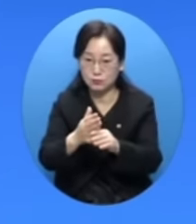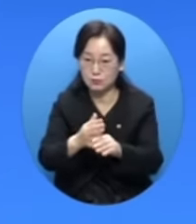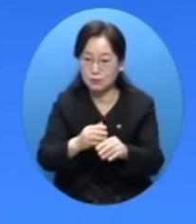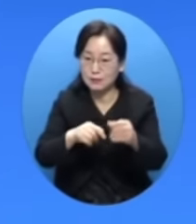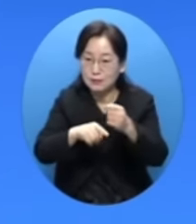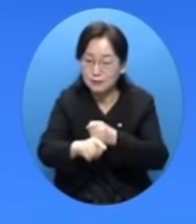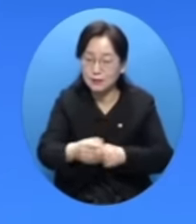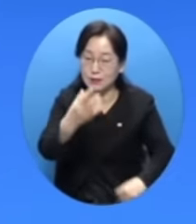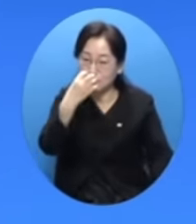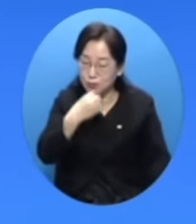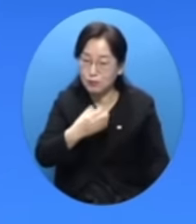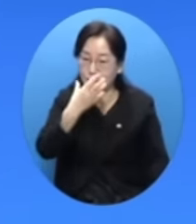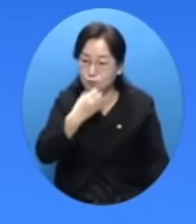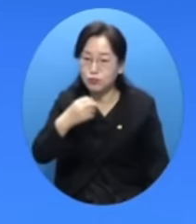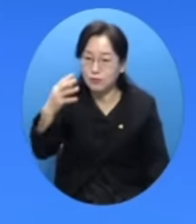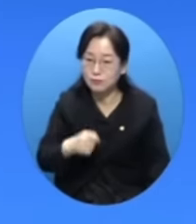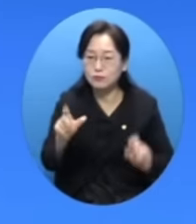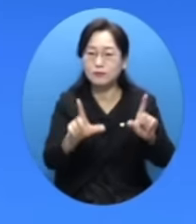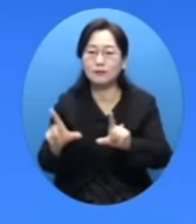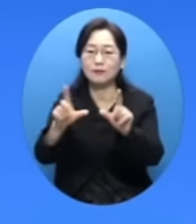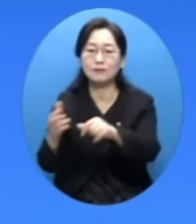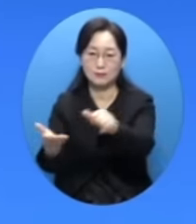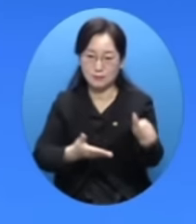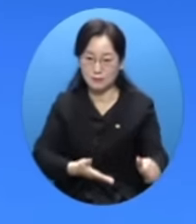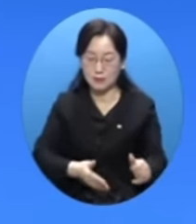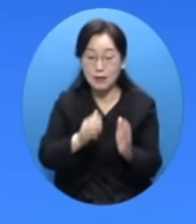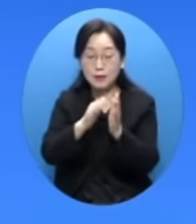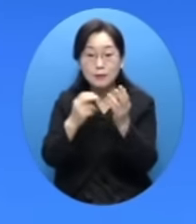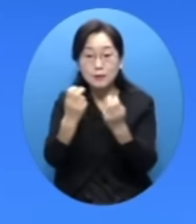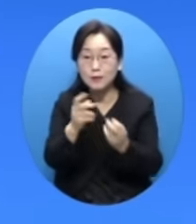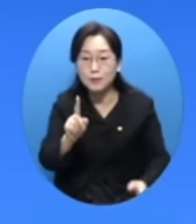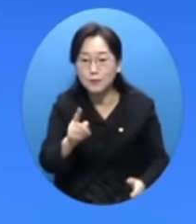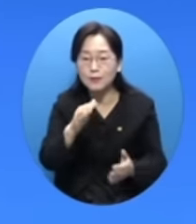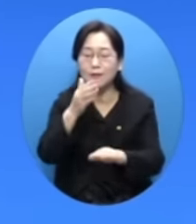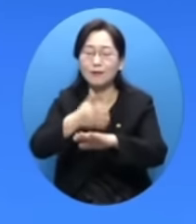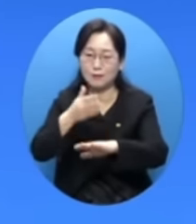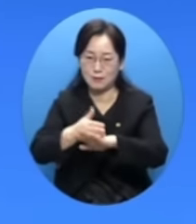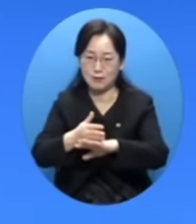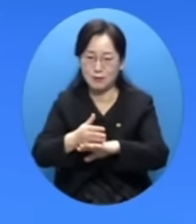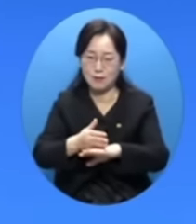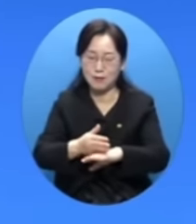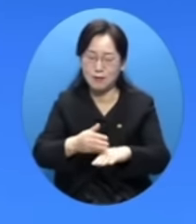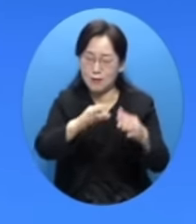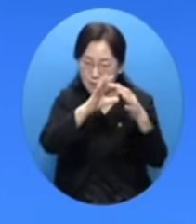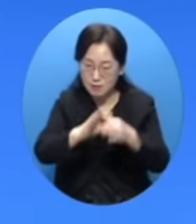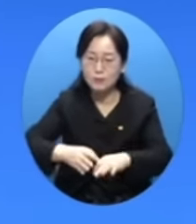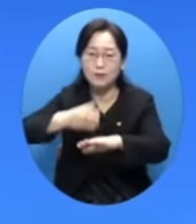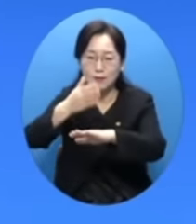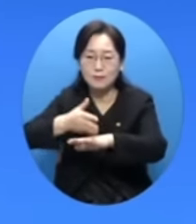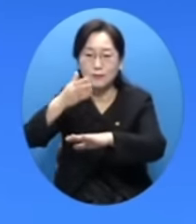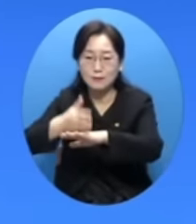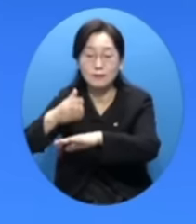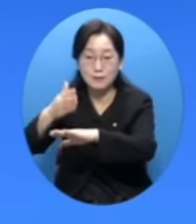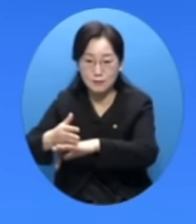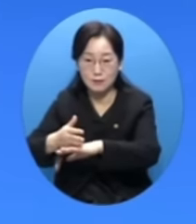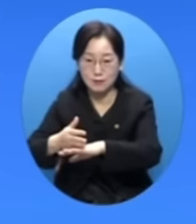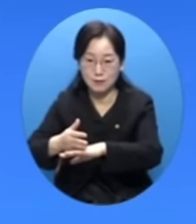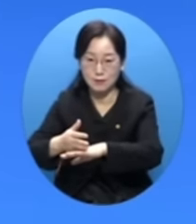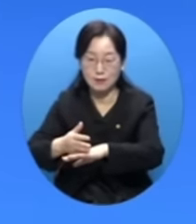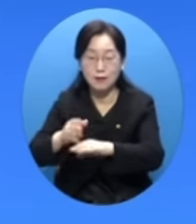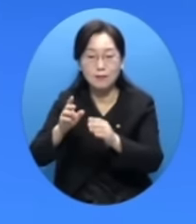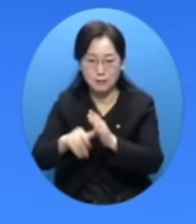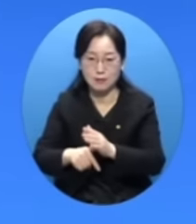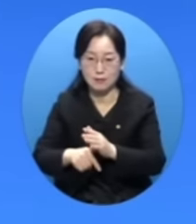있고 보람 있고 행복하게 살아야 되는 것입니다. 그 비결이 감사입니다. 첫째도 감사요, 둘째도 감사요, 마지막도 감사합니다.